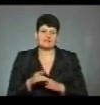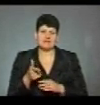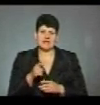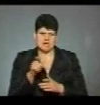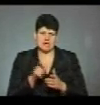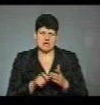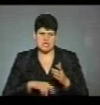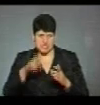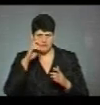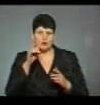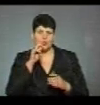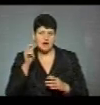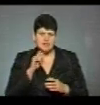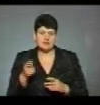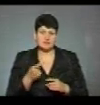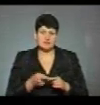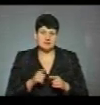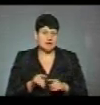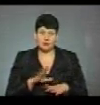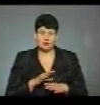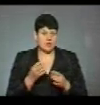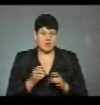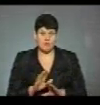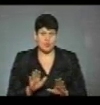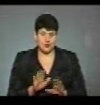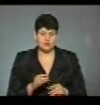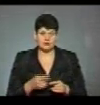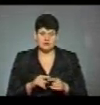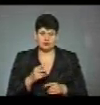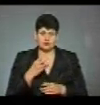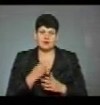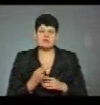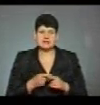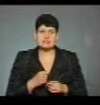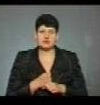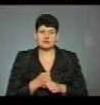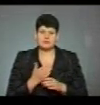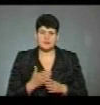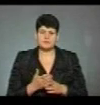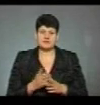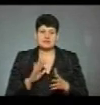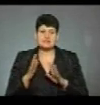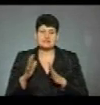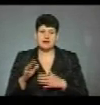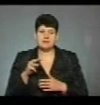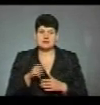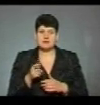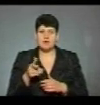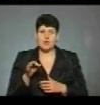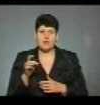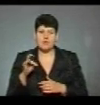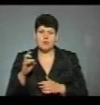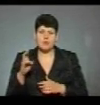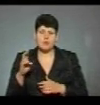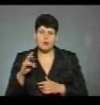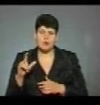часи Союзу це було непросто, це було знаково, але він це зробив. Цей сквер Максима Горького і вулиця Максима